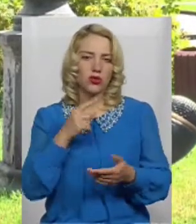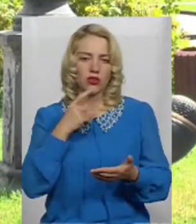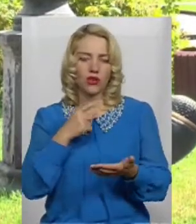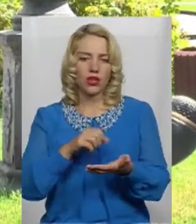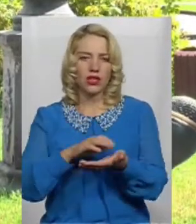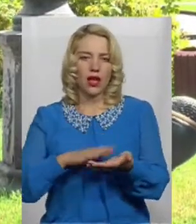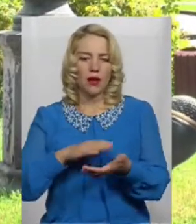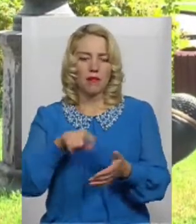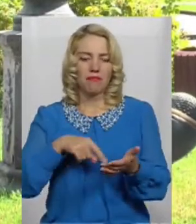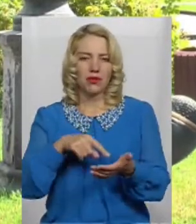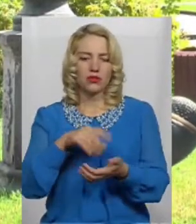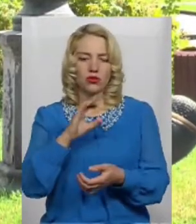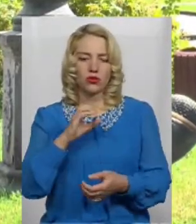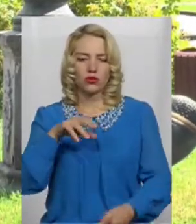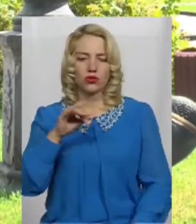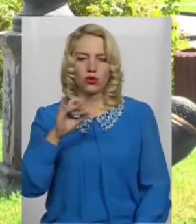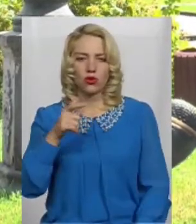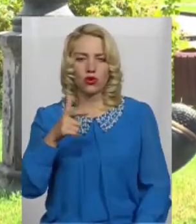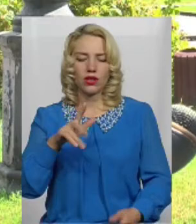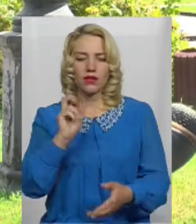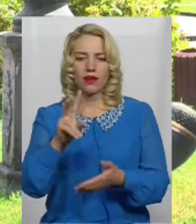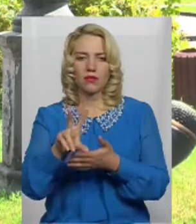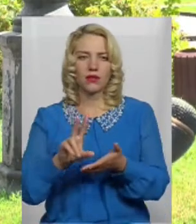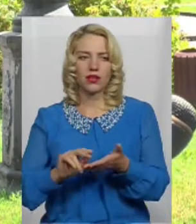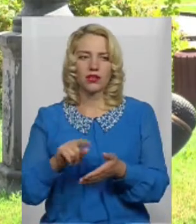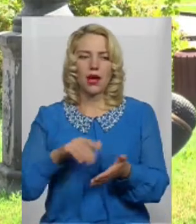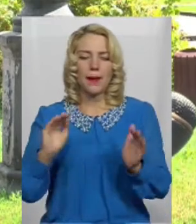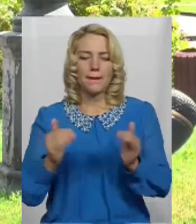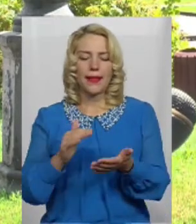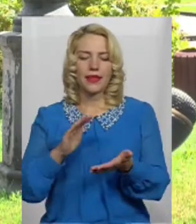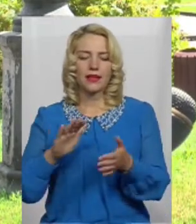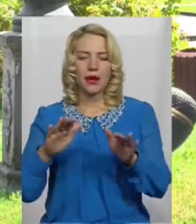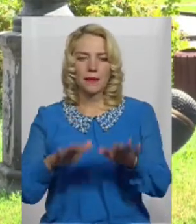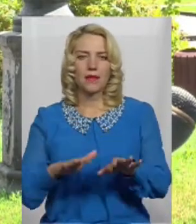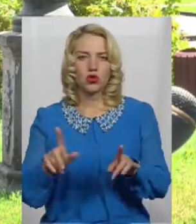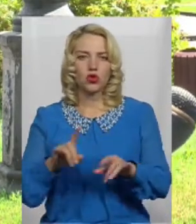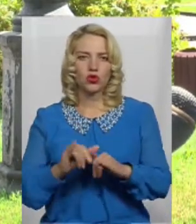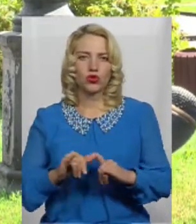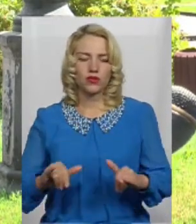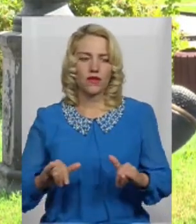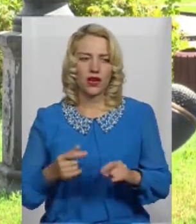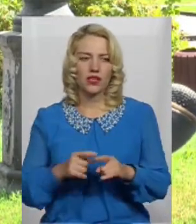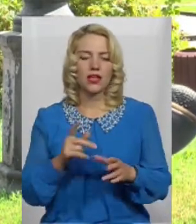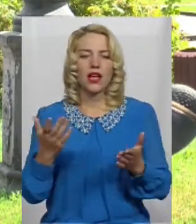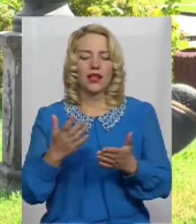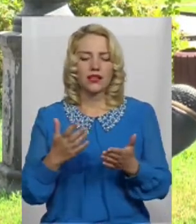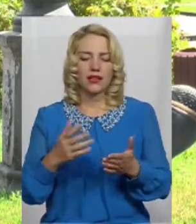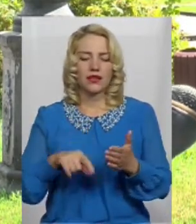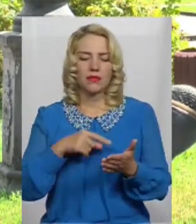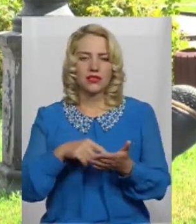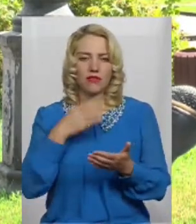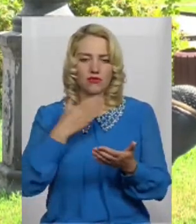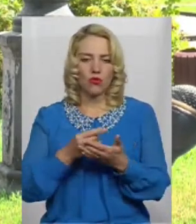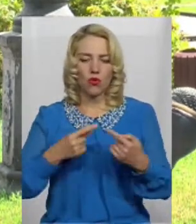Острог як приклад малих міст, що розвиваються. Він його буде брати за приклад, якщо виходити з програми. Тож, які саме міста у своєму окрузі